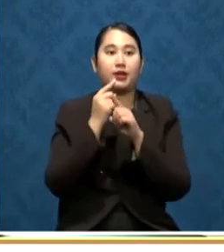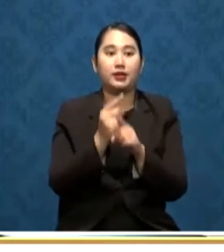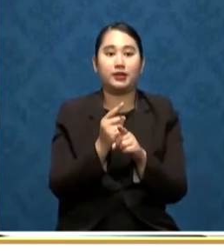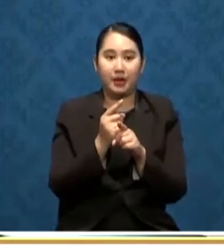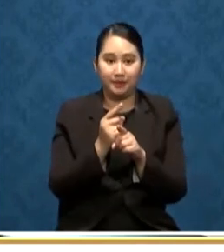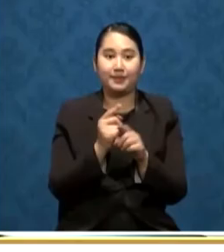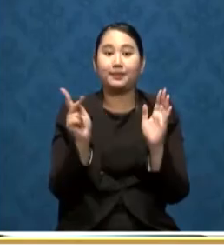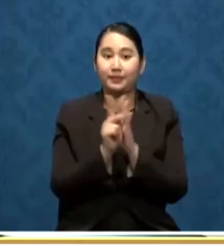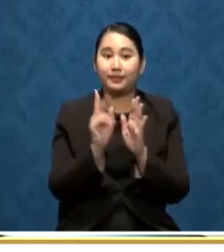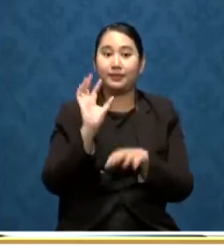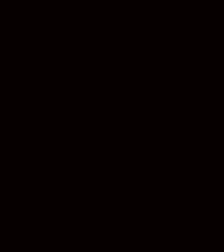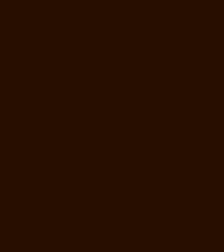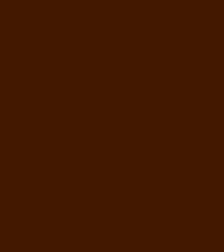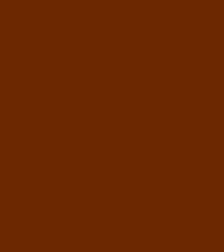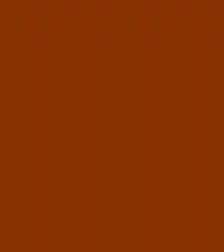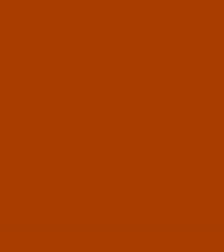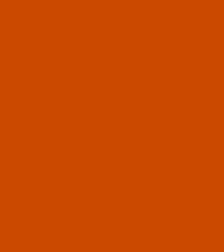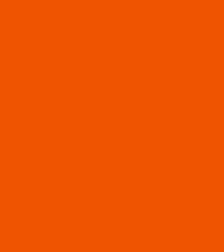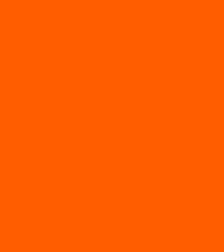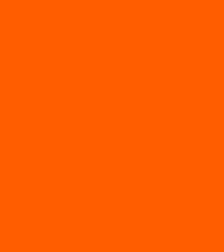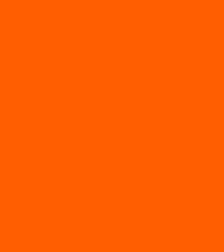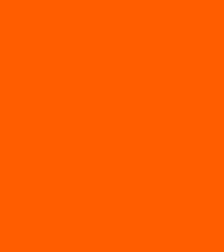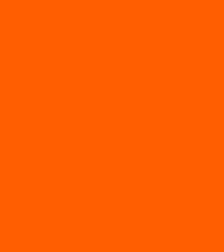กติกาสากลด้วยขอบพระคุณครับ